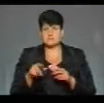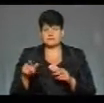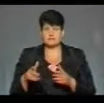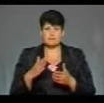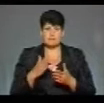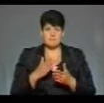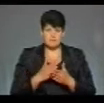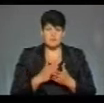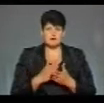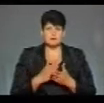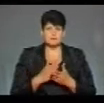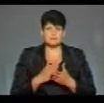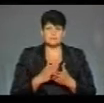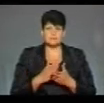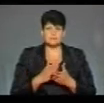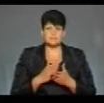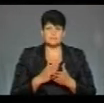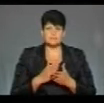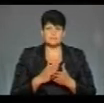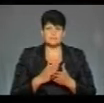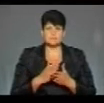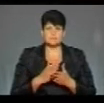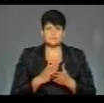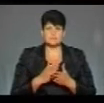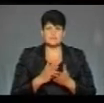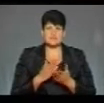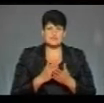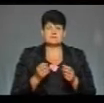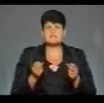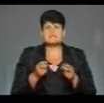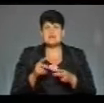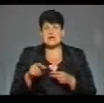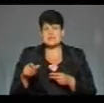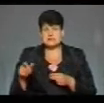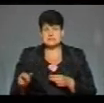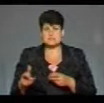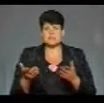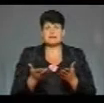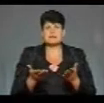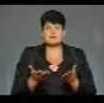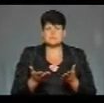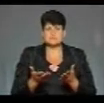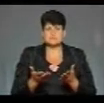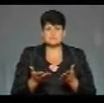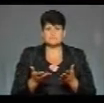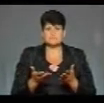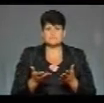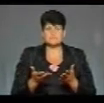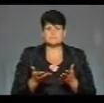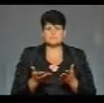даних інклюзивно-ресурсних центрах. Адже є спеціалісти, які